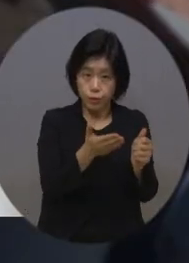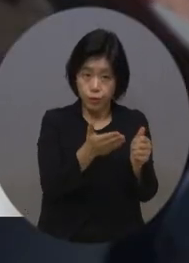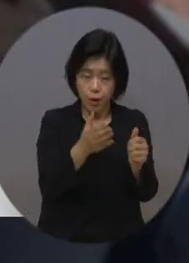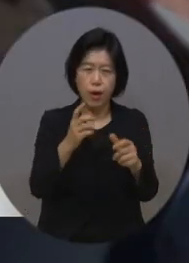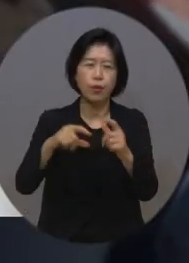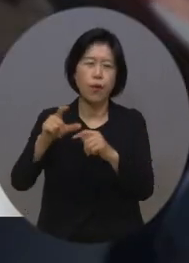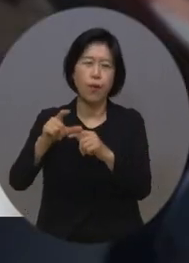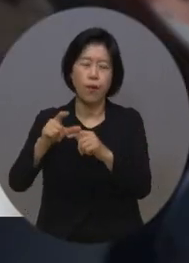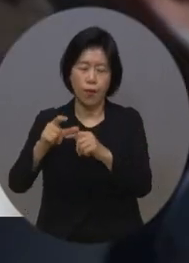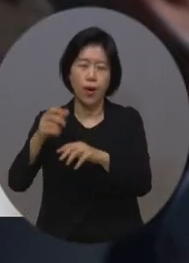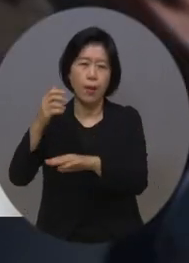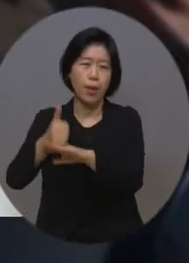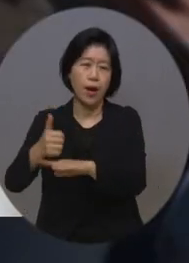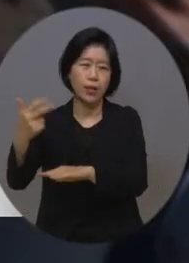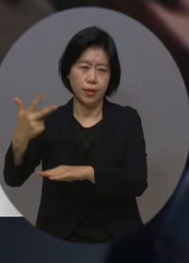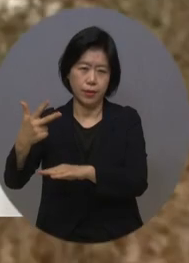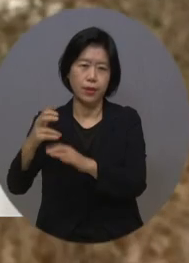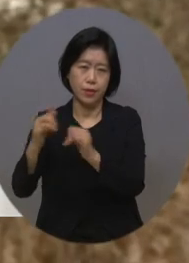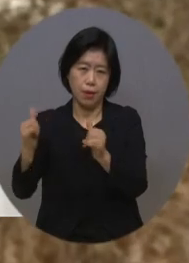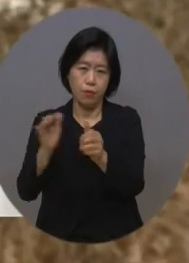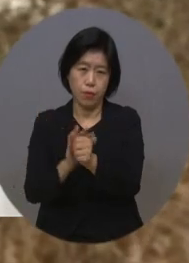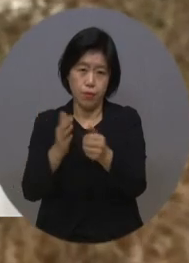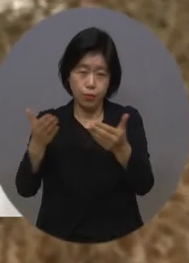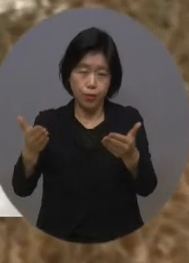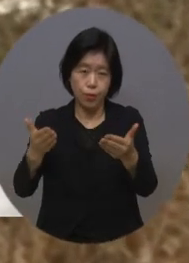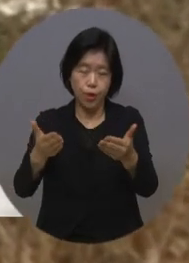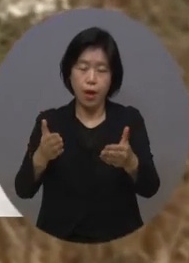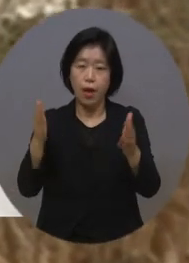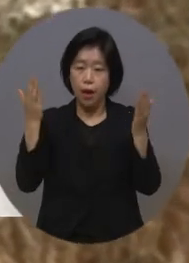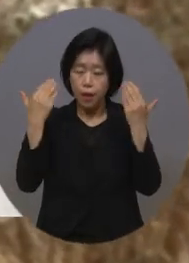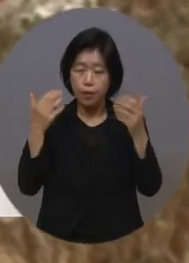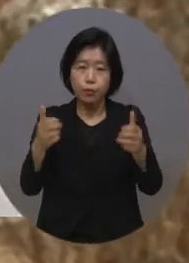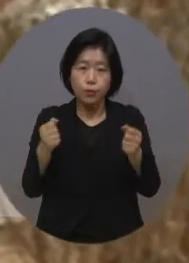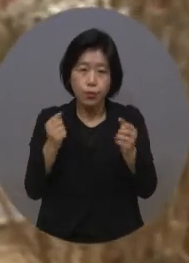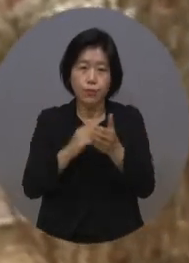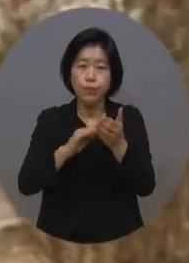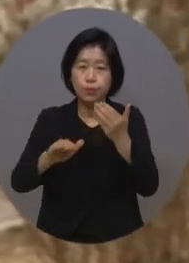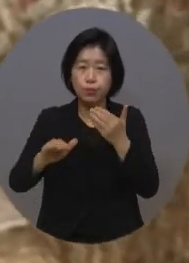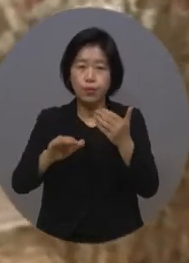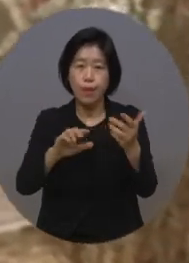확대해 장애 학생의 졸업 후 원활한 사회 진입을 위한 진로 지도에 나섭니다.